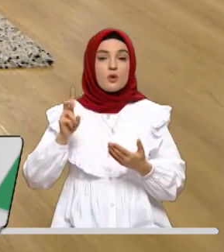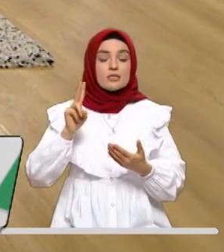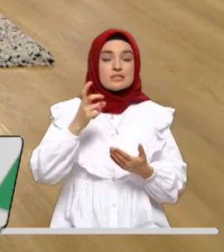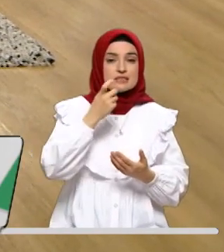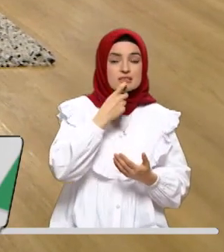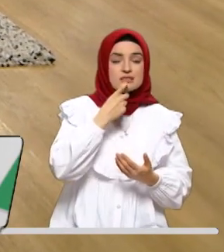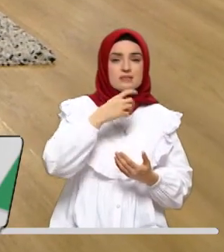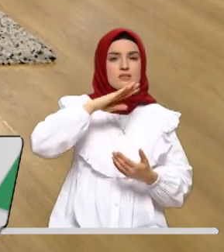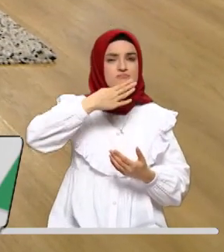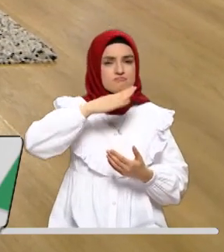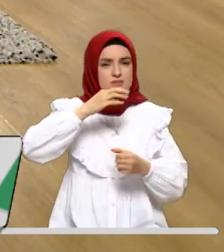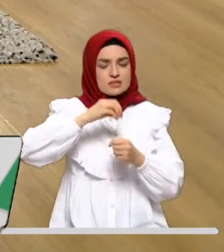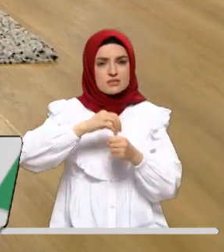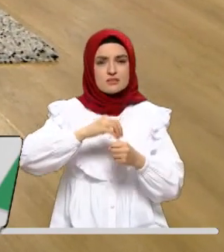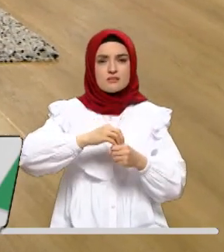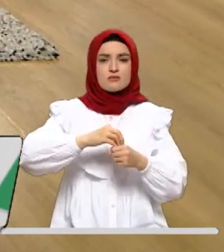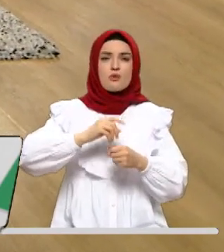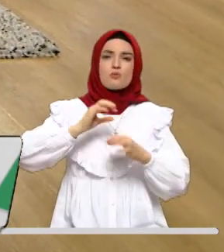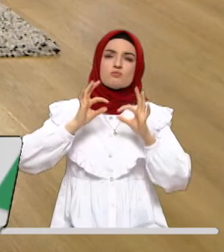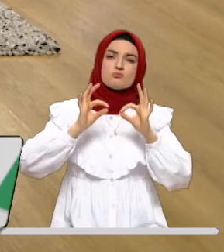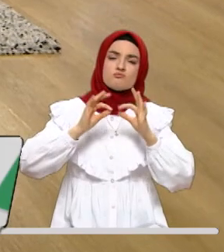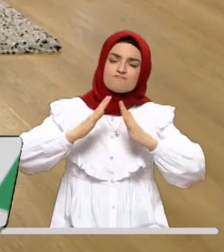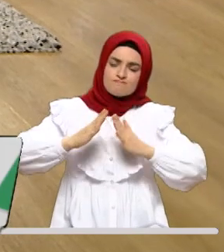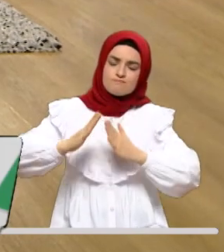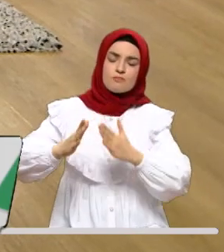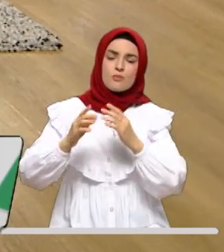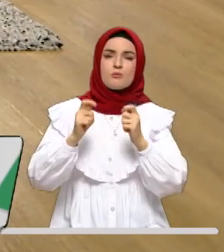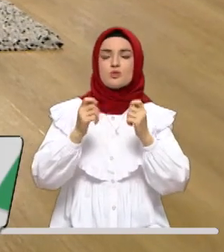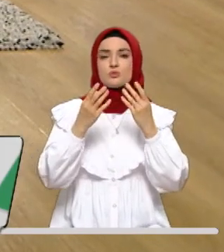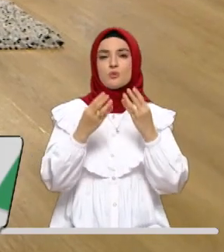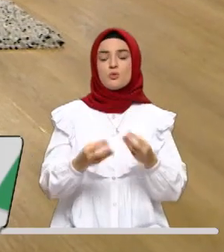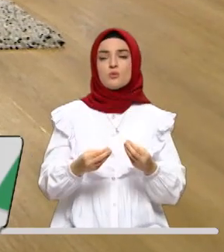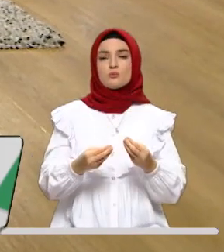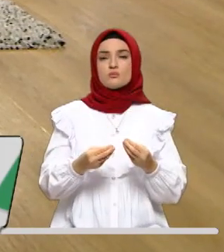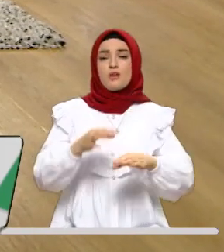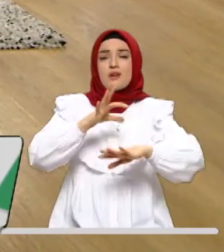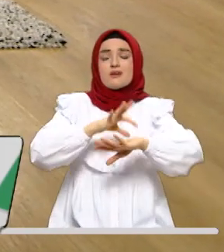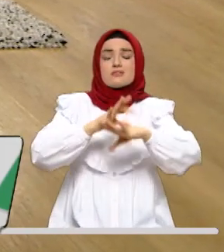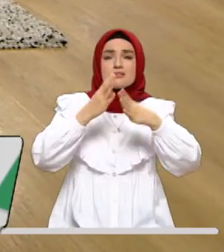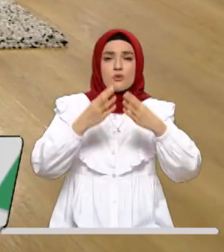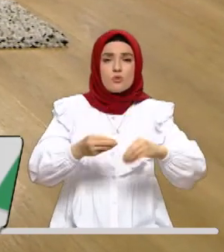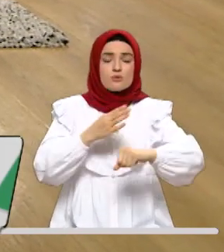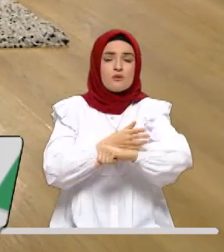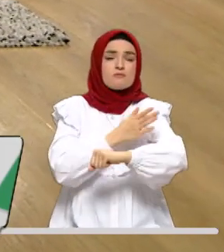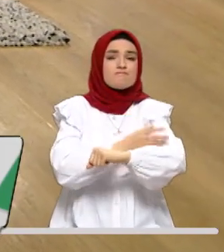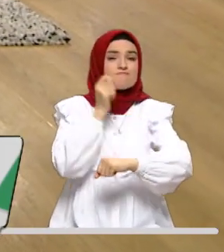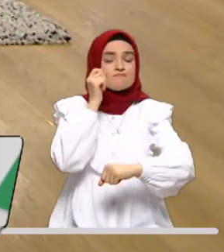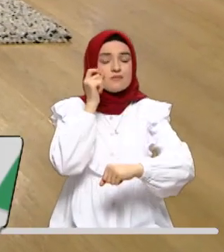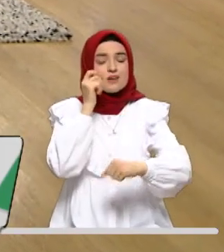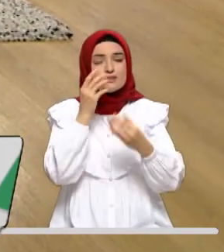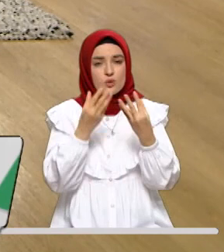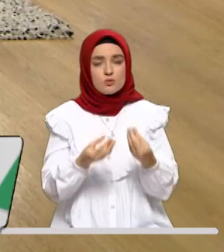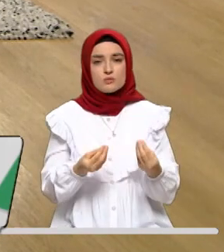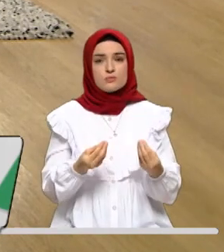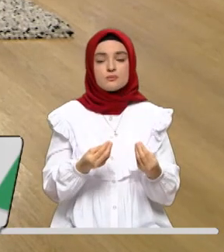12 yıl Mısır'da günlerini geçirmek zorunda kaldı. Vereme yakalandı. vatan hasretiyle titredi ve diyordu